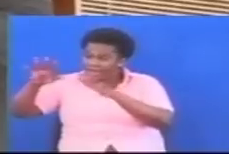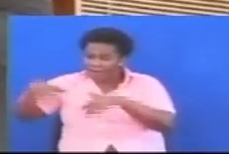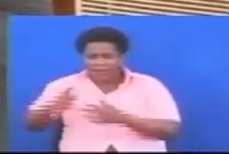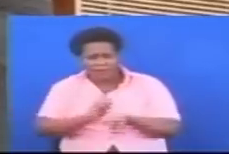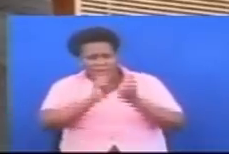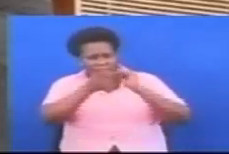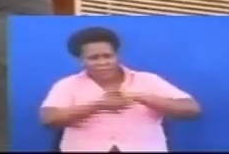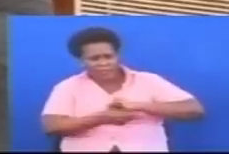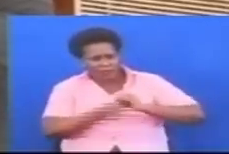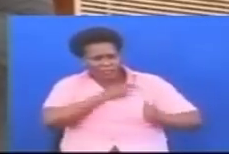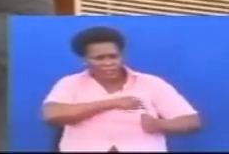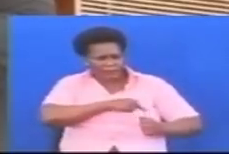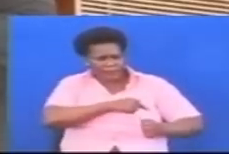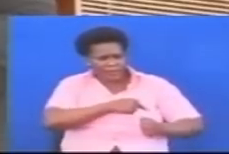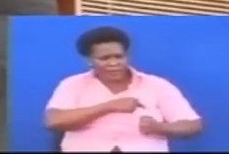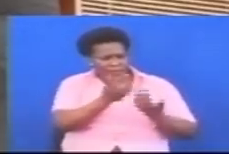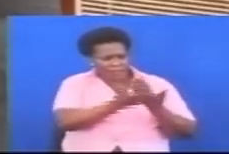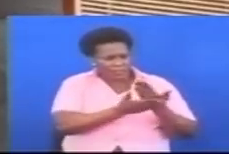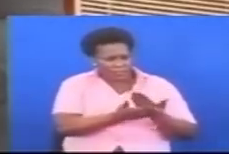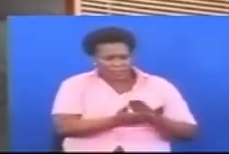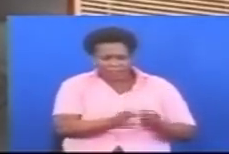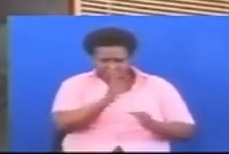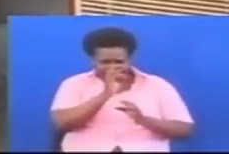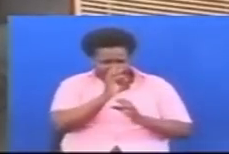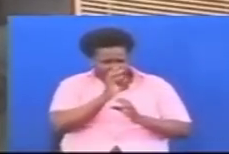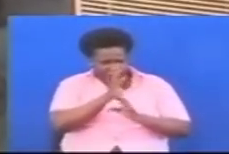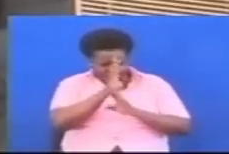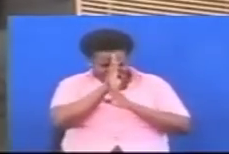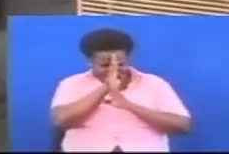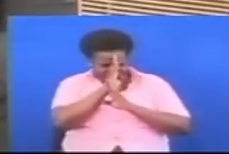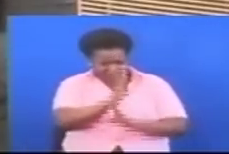ambazo hazizingatii utunzaji wa mazingira, ambayo ndio chanzo